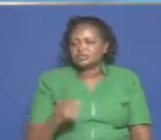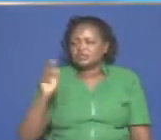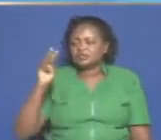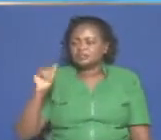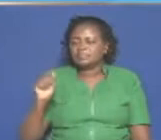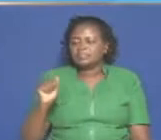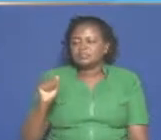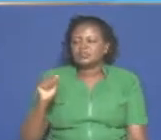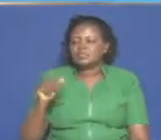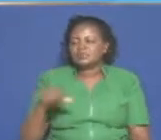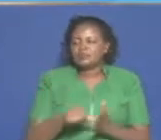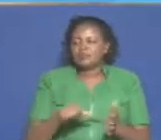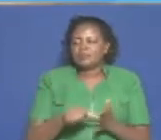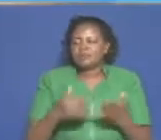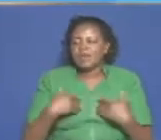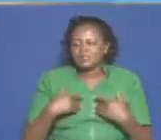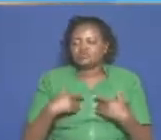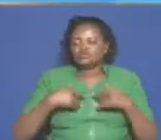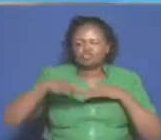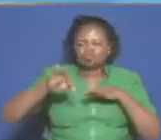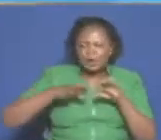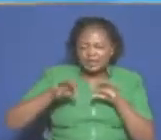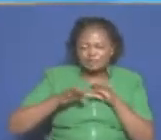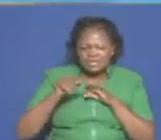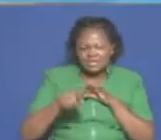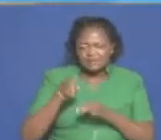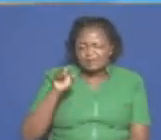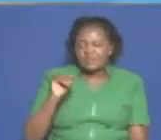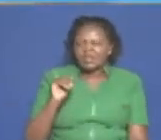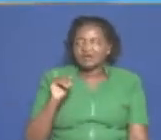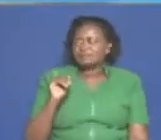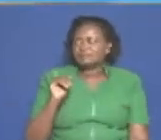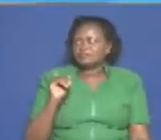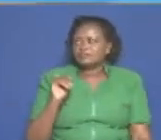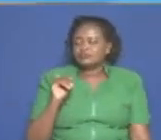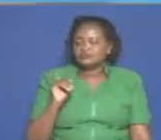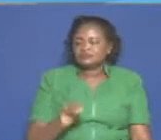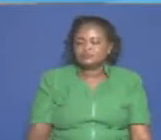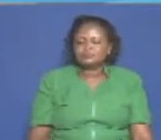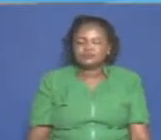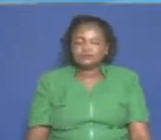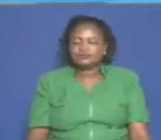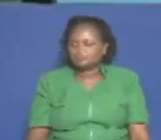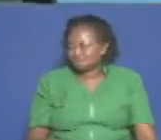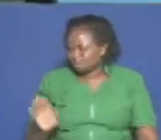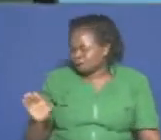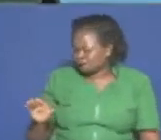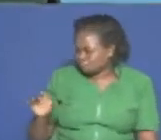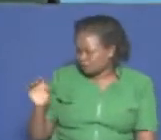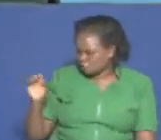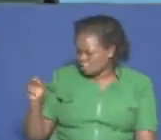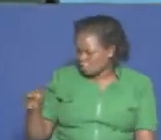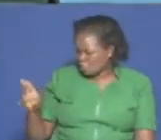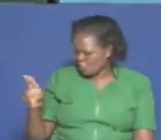wadi walipata shida na changamoto katika kuchanganua mswada huo. Bwana Rogers, hili swala la tume